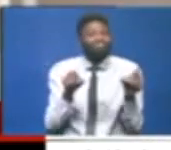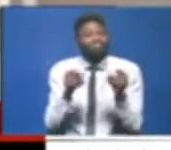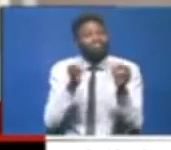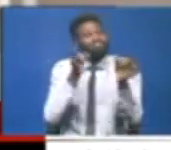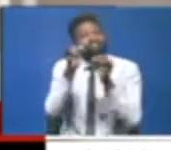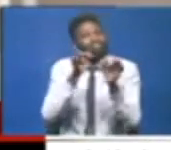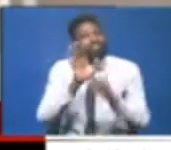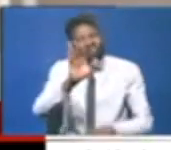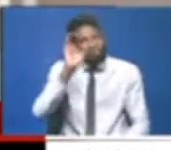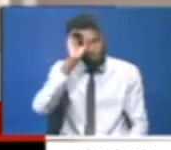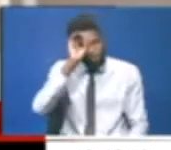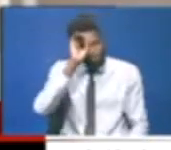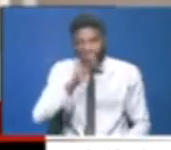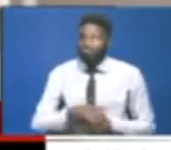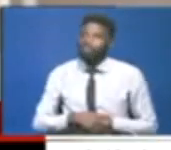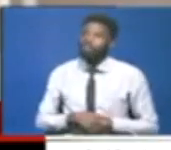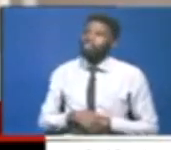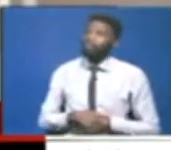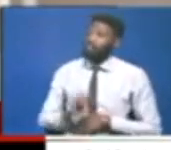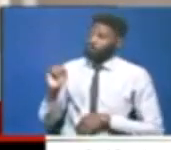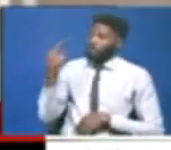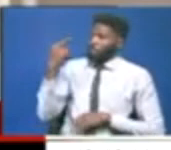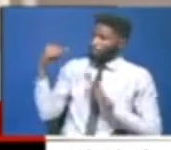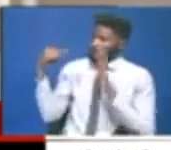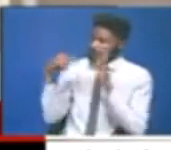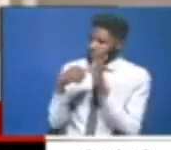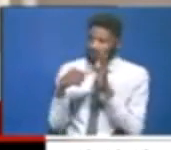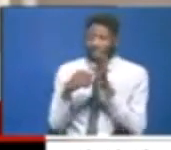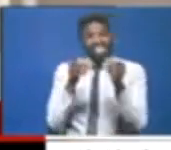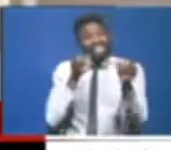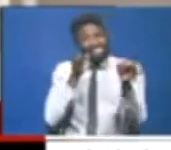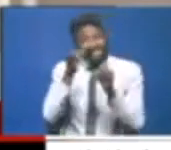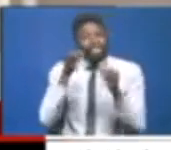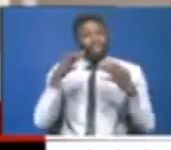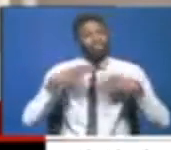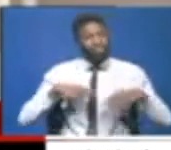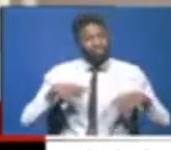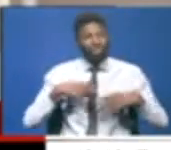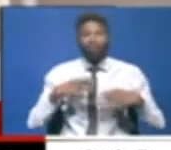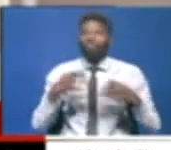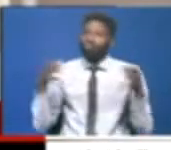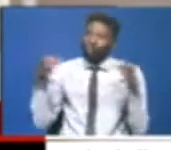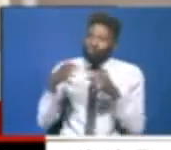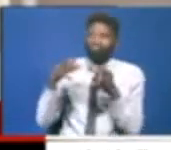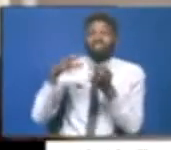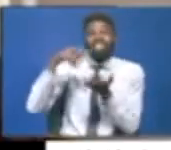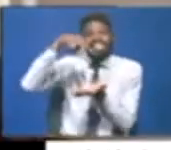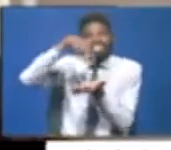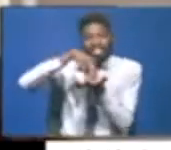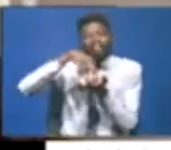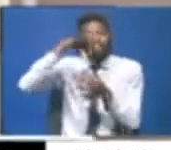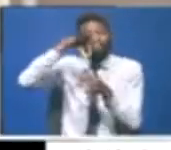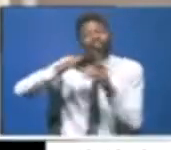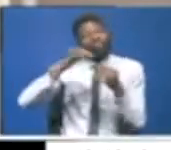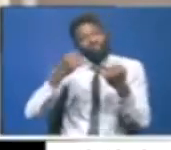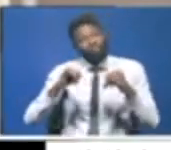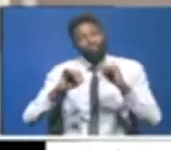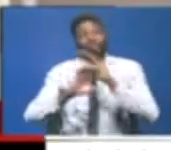Kwa hili swala ambalo umeuliza kuhusu watu kujaribu au wagombeaji kujaribu kuiba kura,